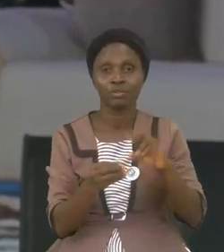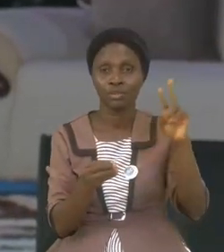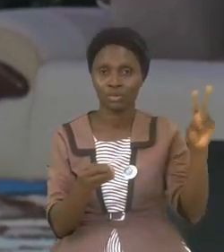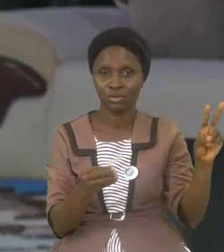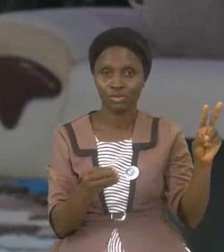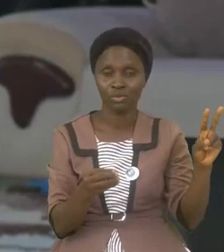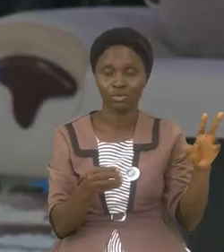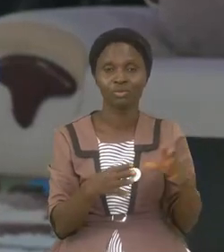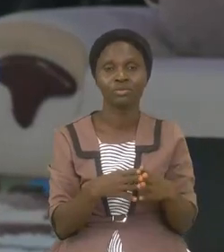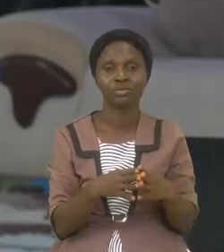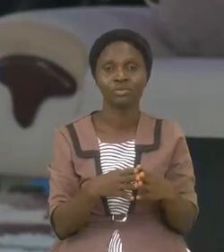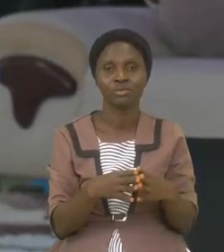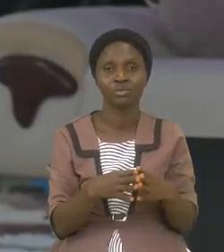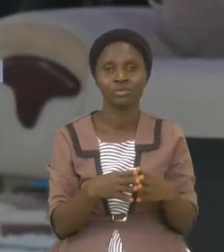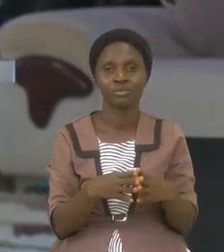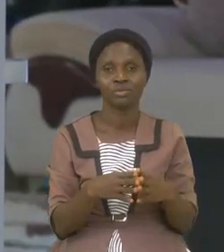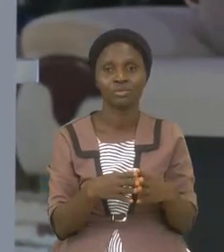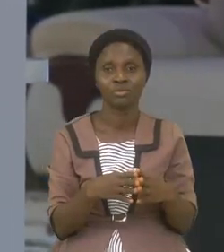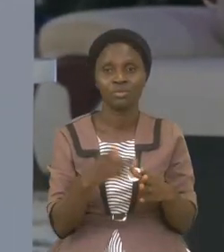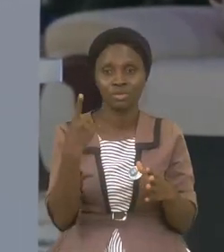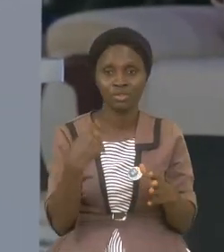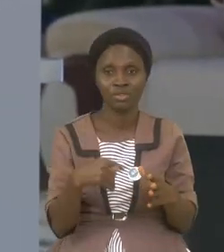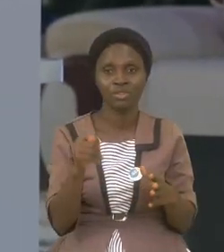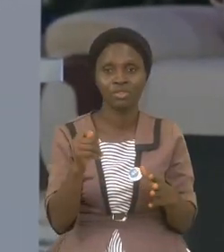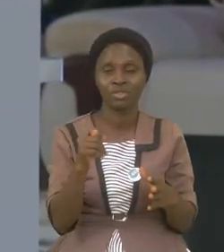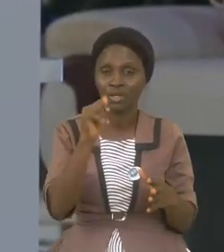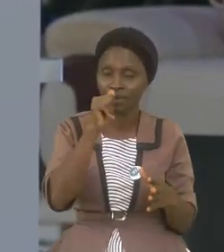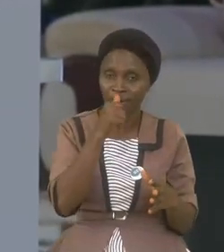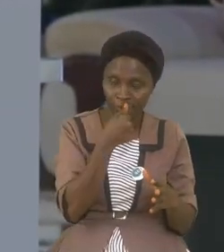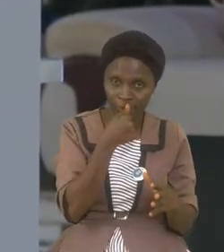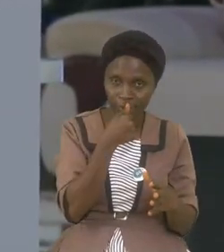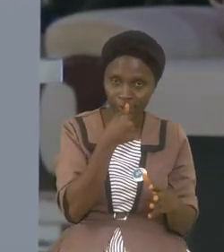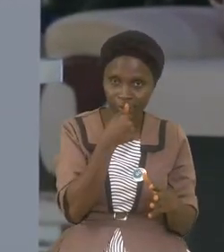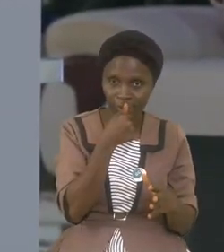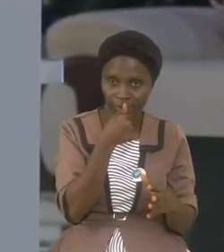lui obéiront. Voyons la deuxième partie ici. Nous allons voir